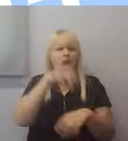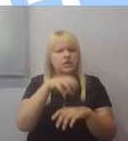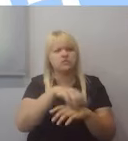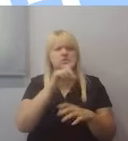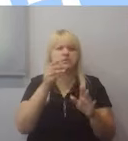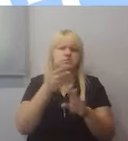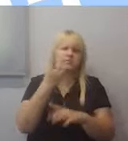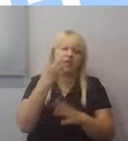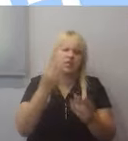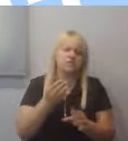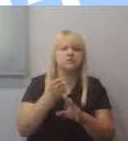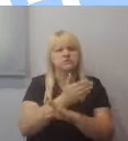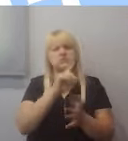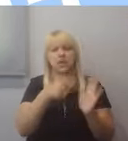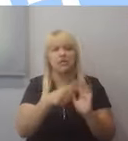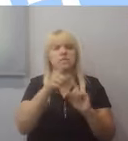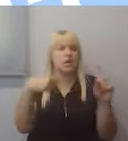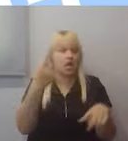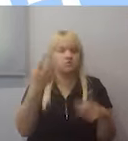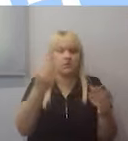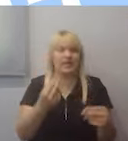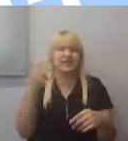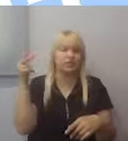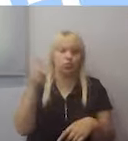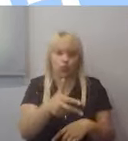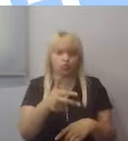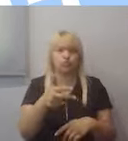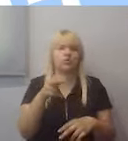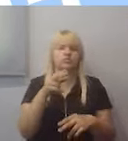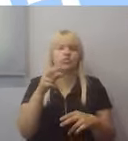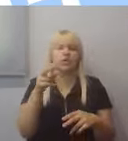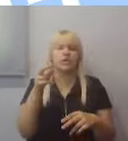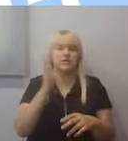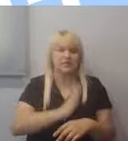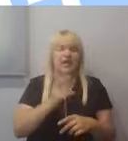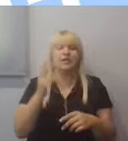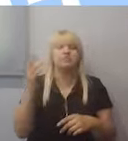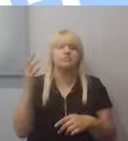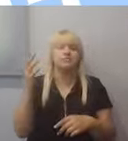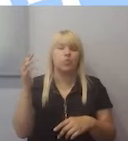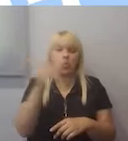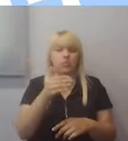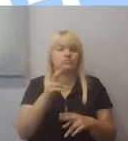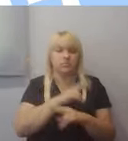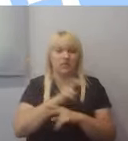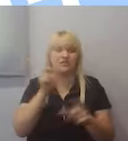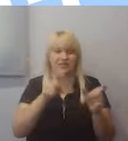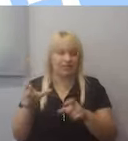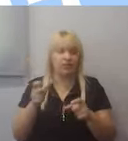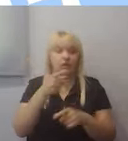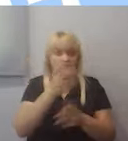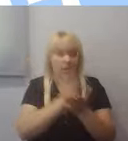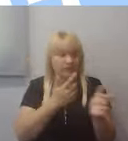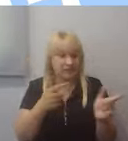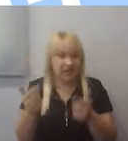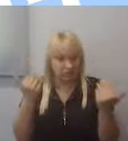nākamajā rītā būs 3000 cietušie un 1000 mirušie paprasītu vai tu tam esi šodien gatavs es gribētu redzēt kurš